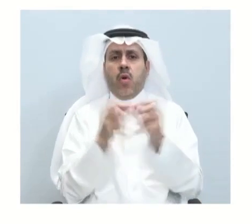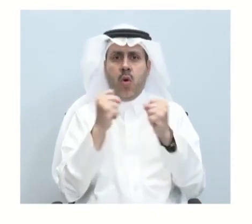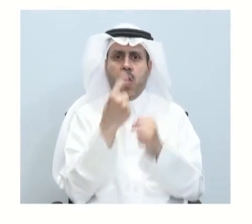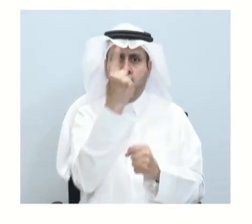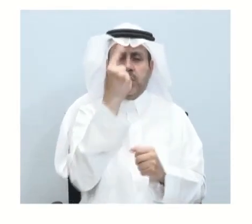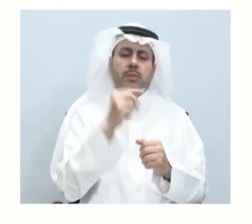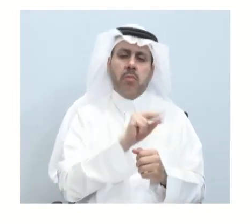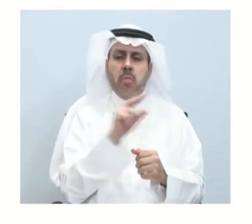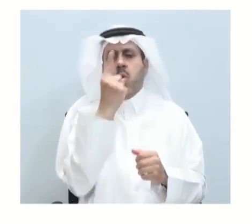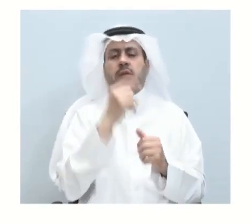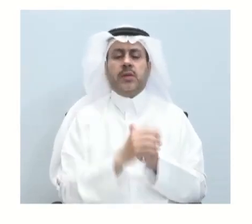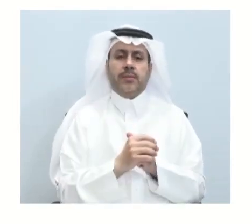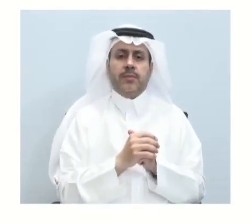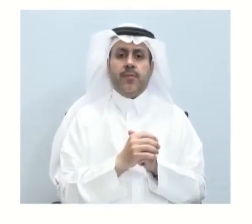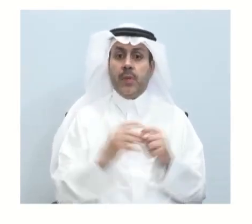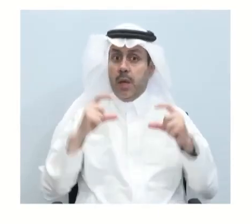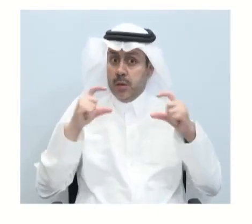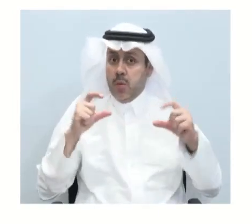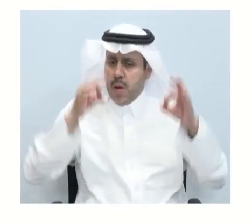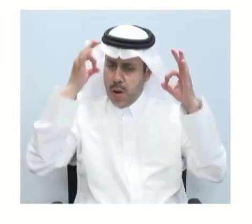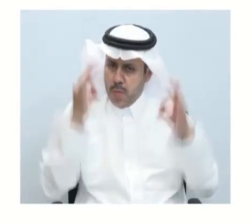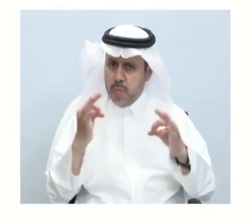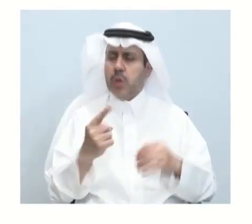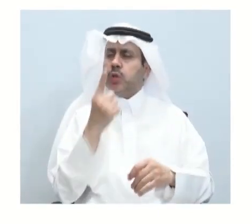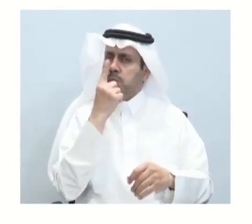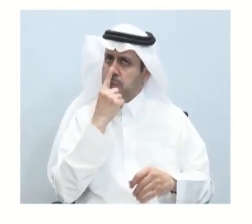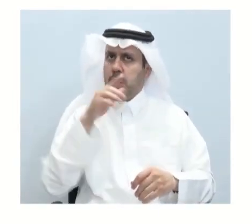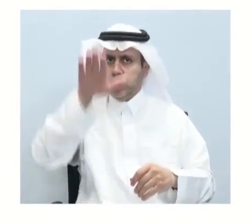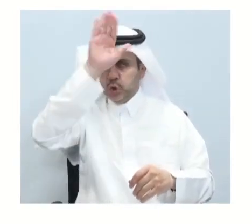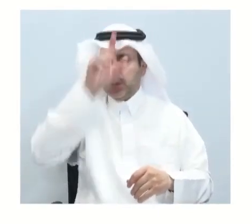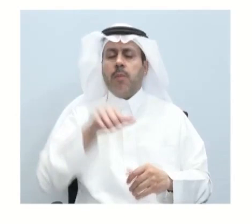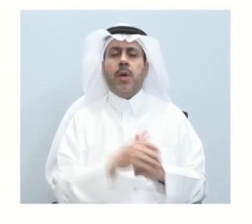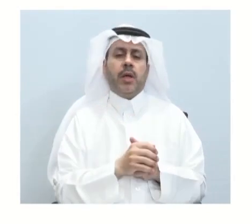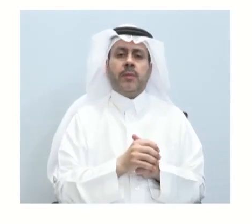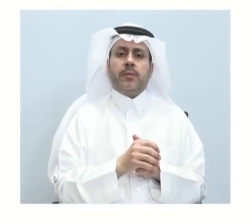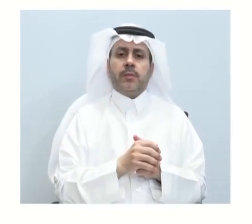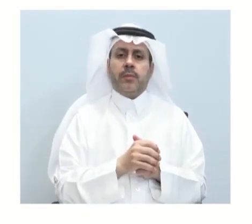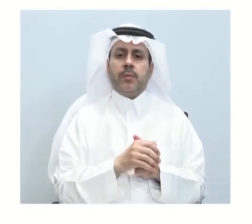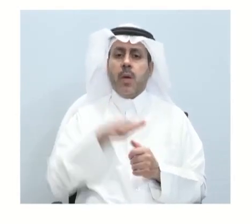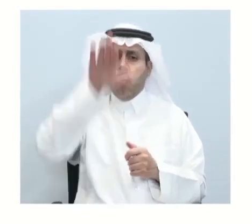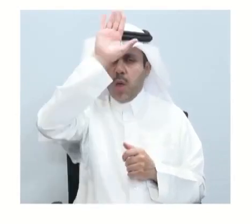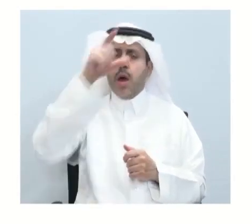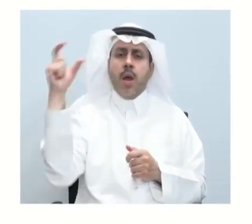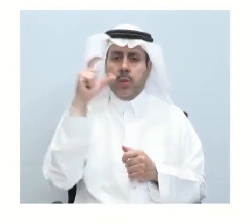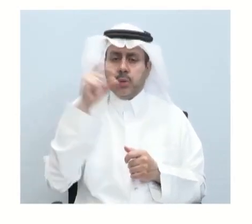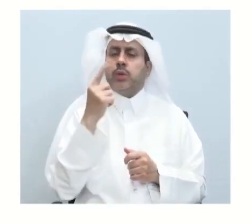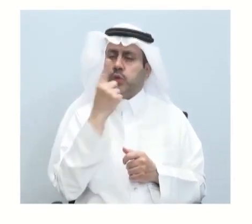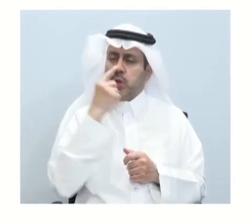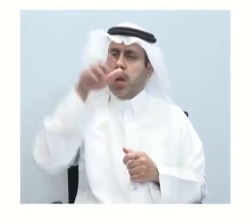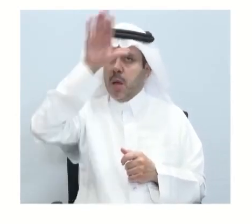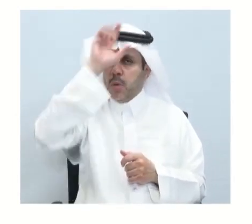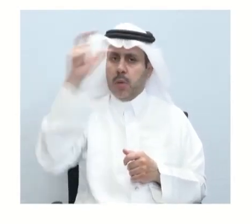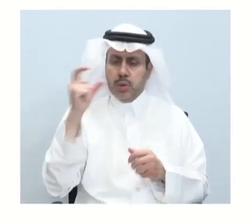وهذا يدل ايضا على اهميه البيعه الشرعيه لولي امر المسلمين